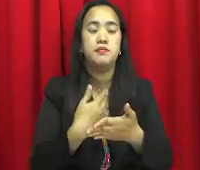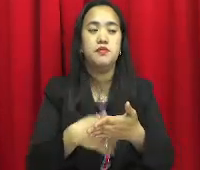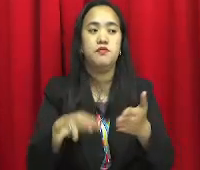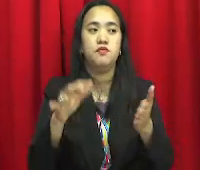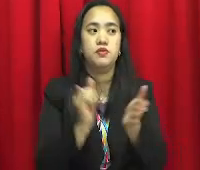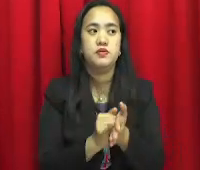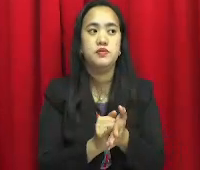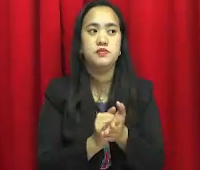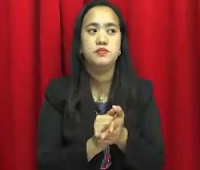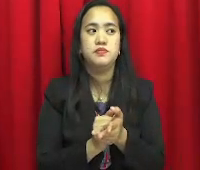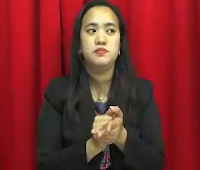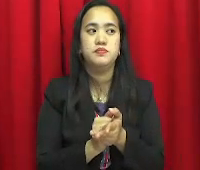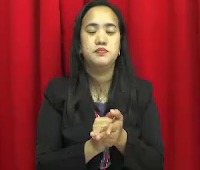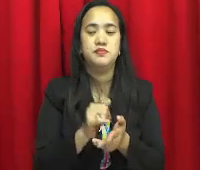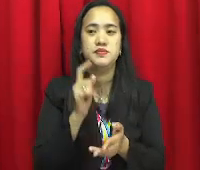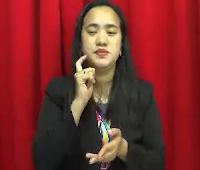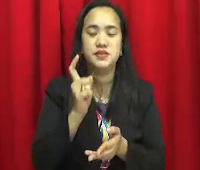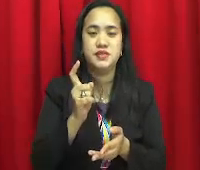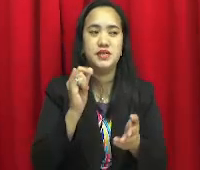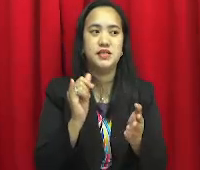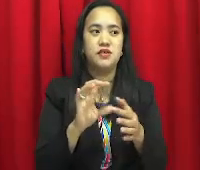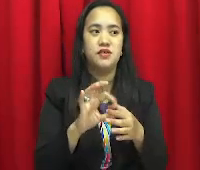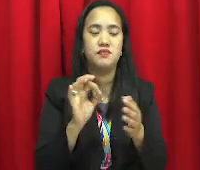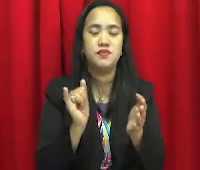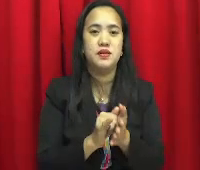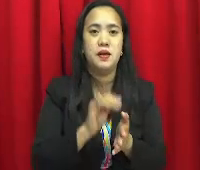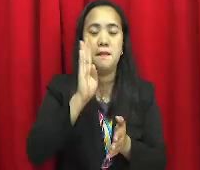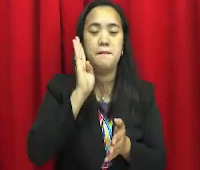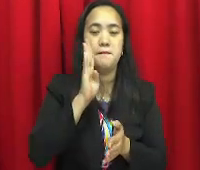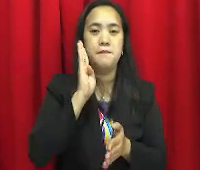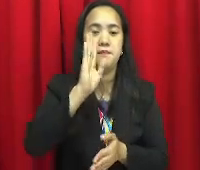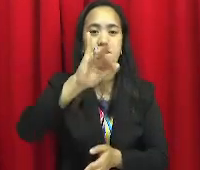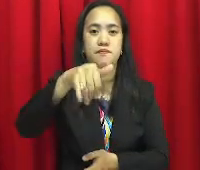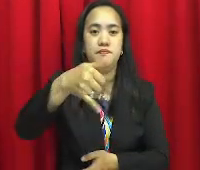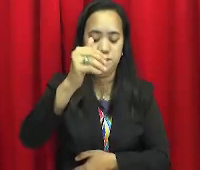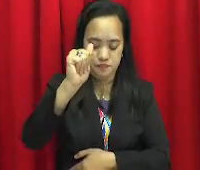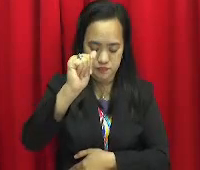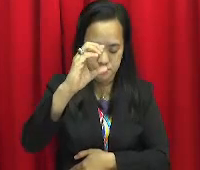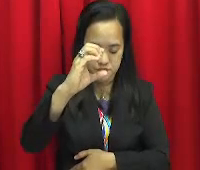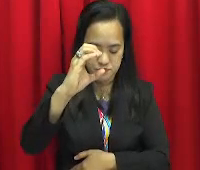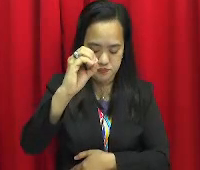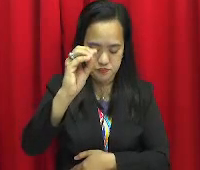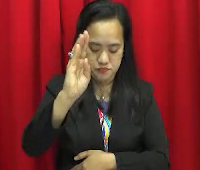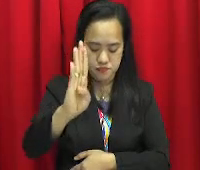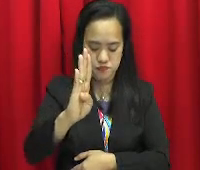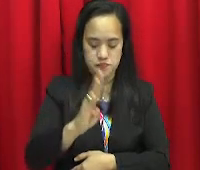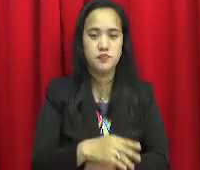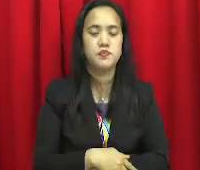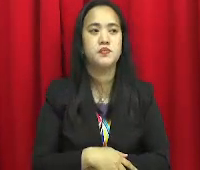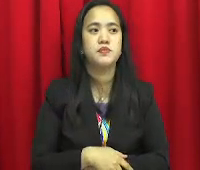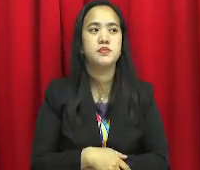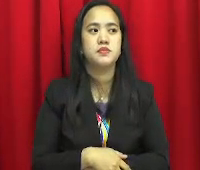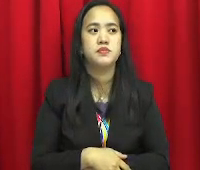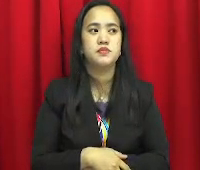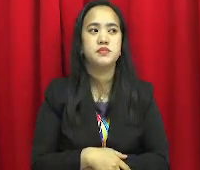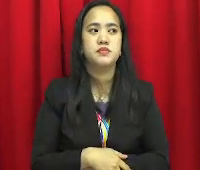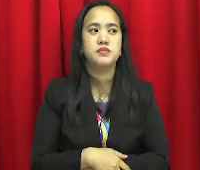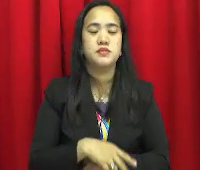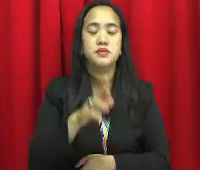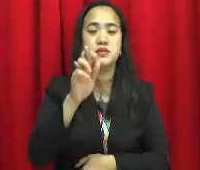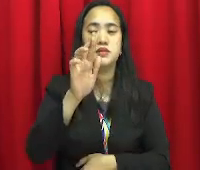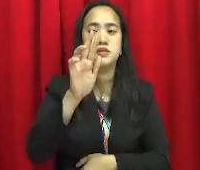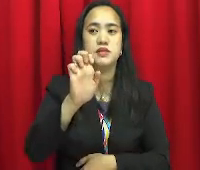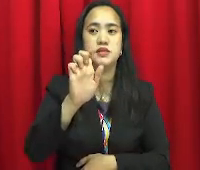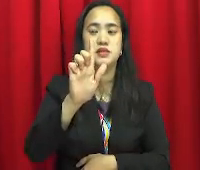ni Brother Jacob eh. Alam nyo, patungkol dun sa pagre-relax mga kapatid, bilang isang tatay o bilang